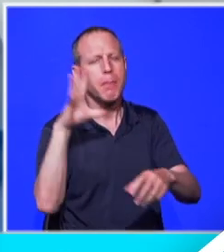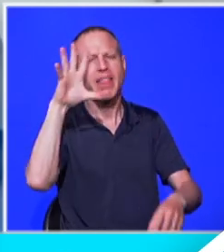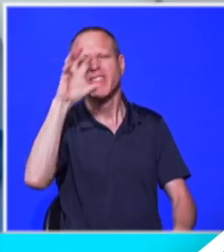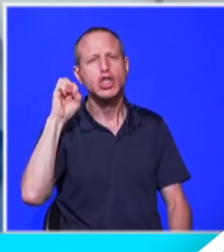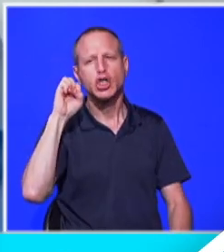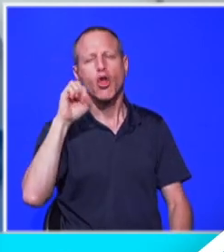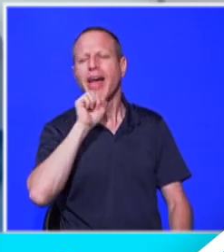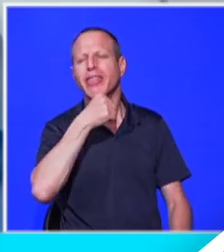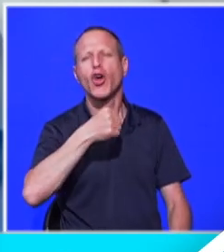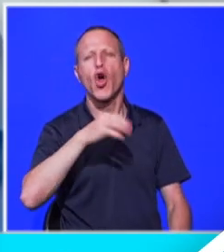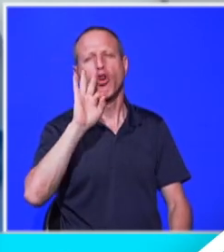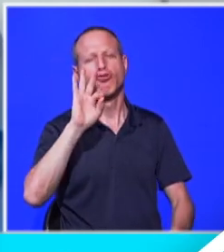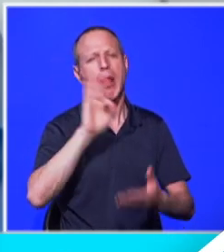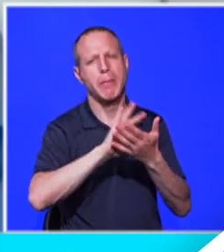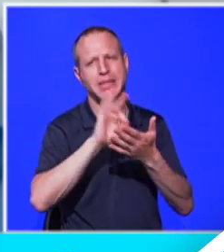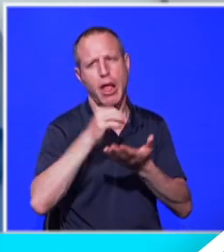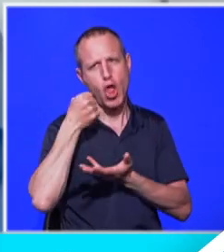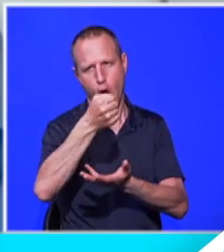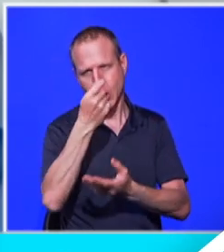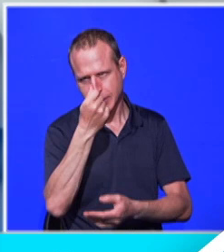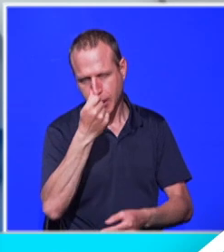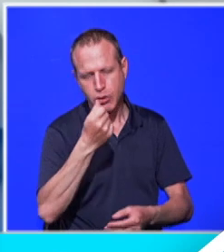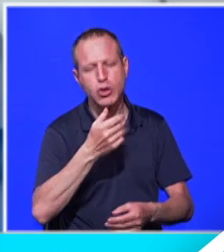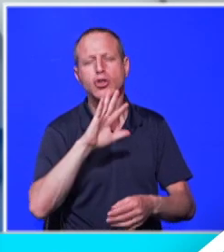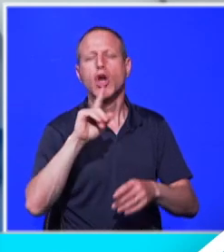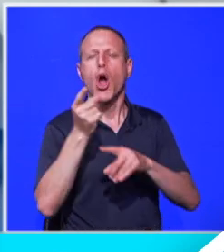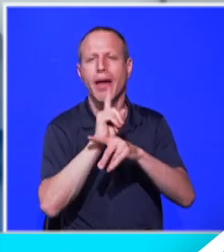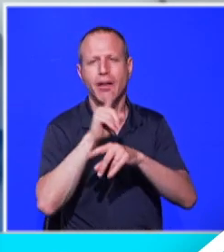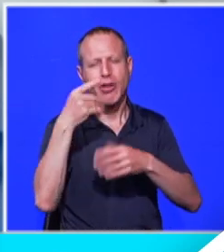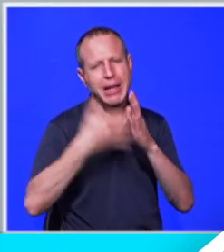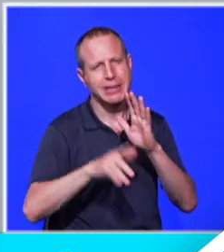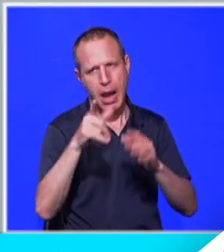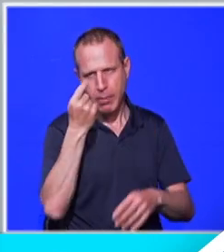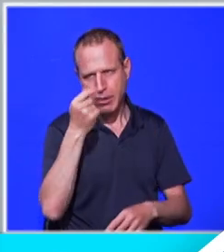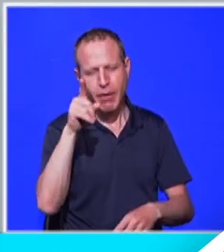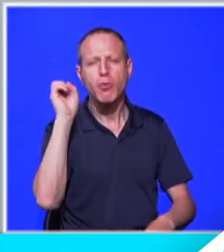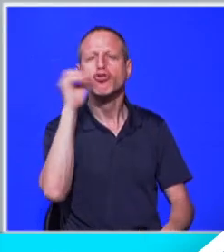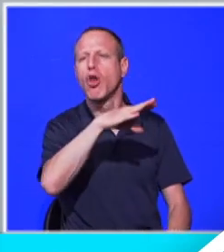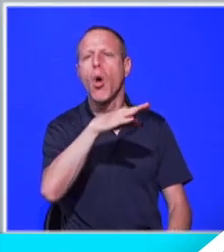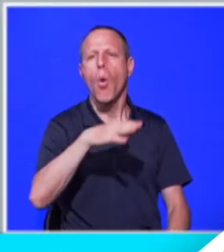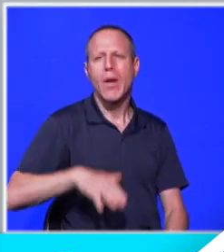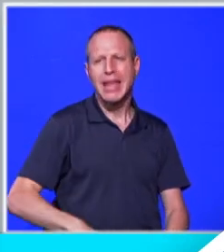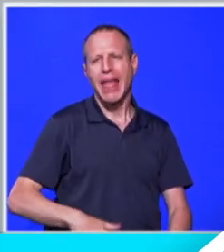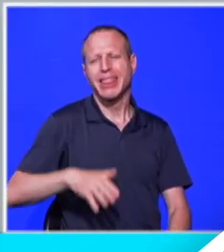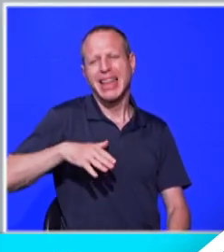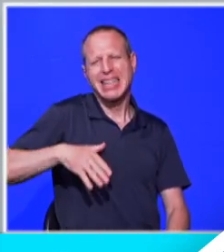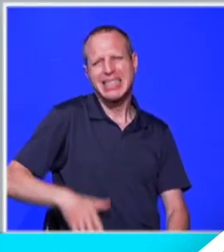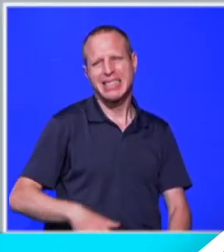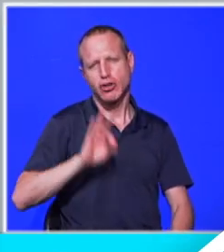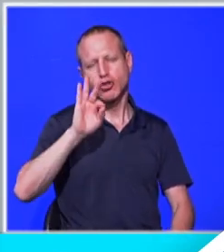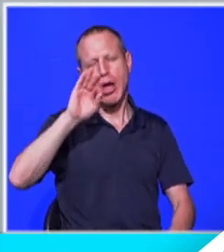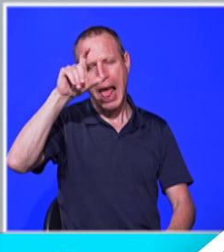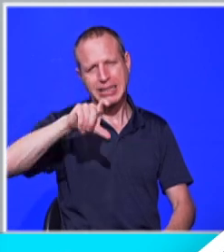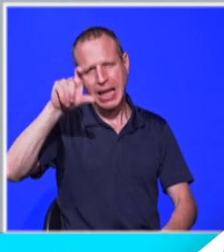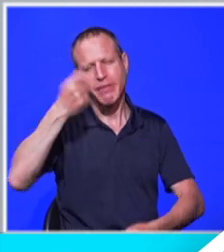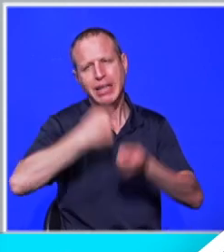בקונספציות העתיקות של משרד האוצר, שבכל רגע שחסר להם כסף, הם ישלחו את היד לכיסם של האזרחים והעסקים הקטנים.